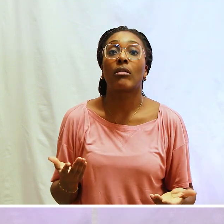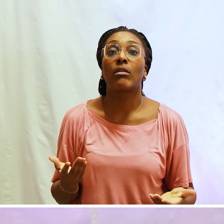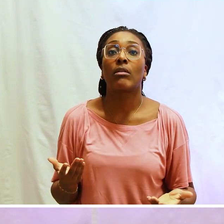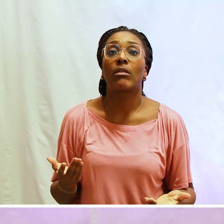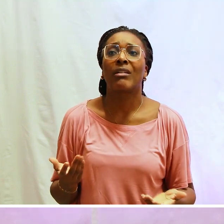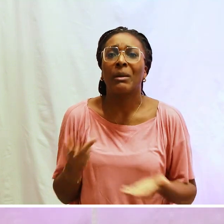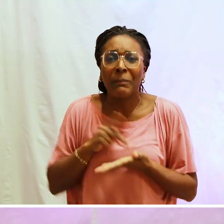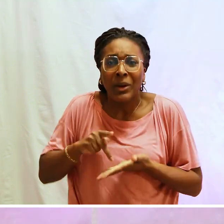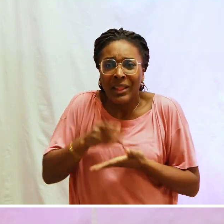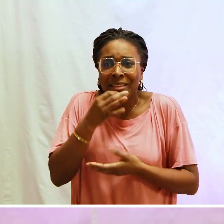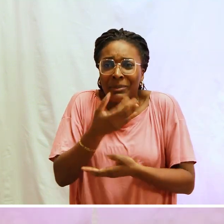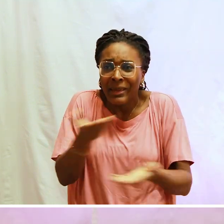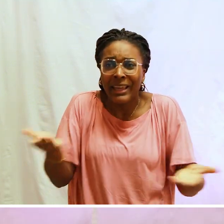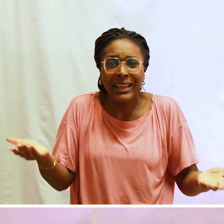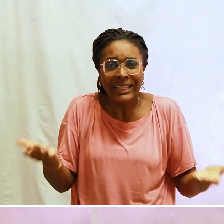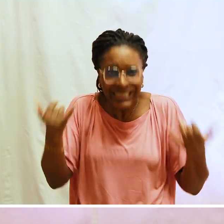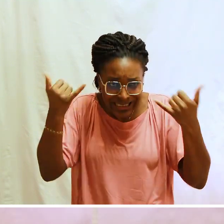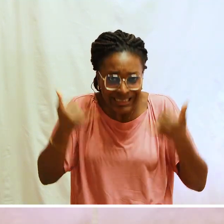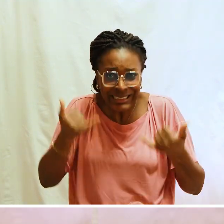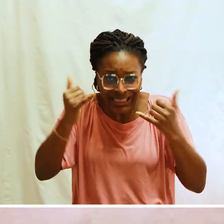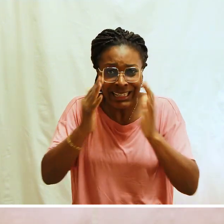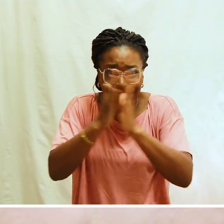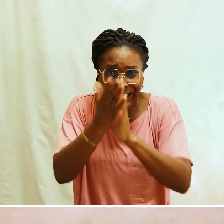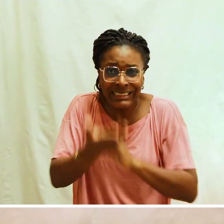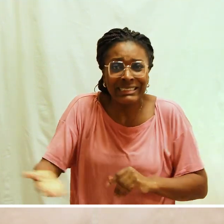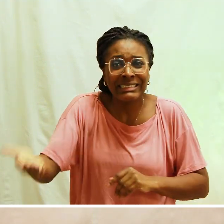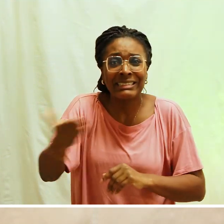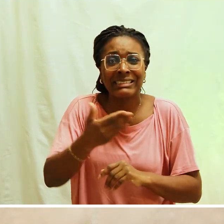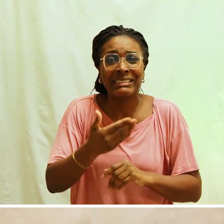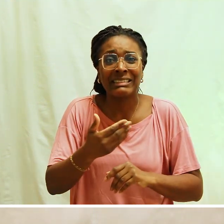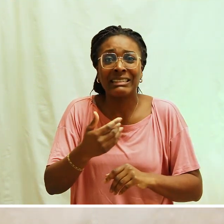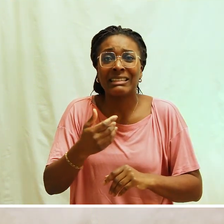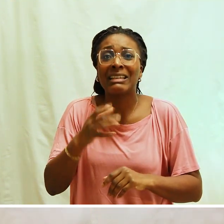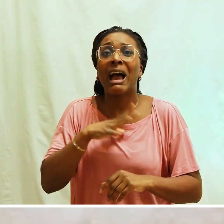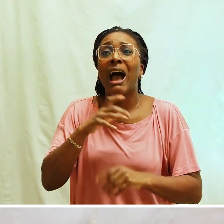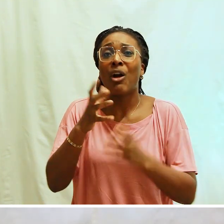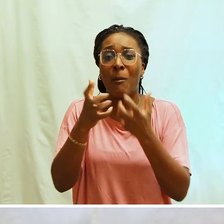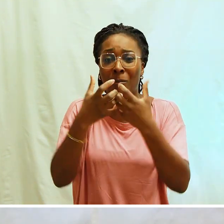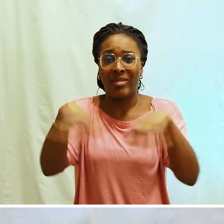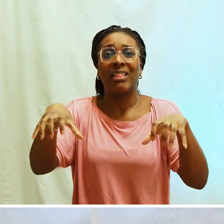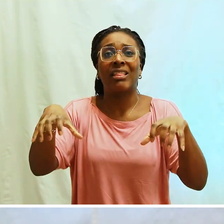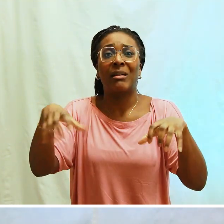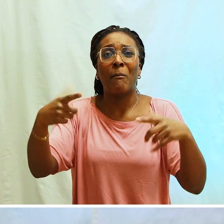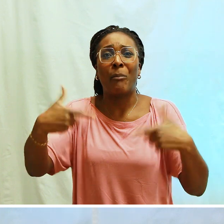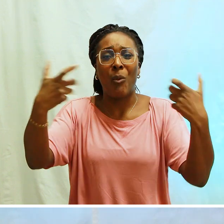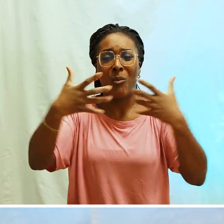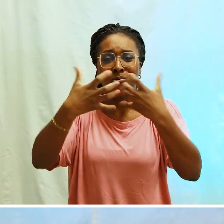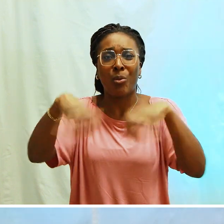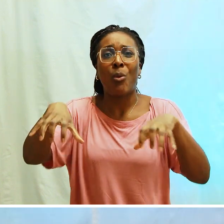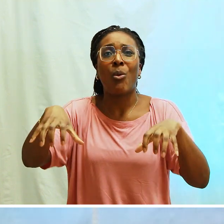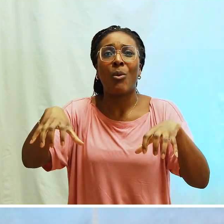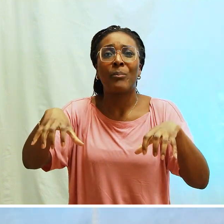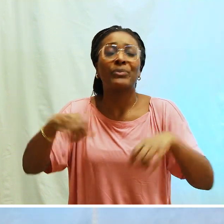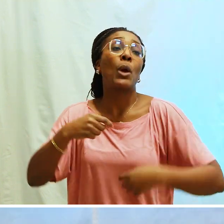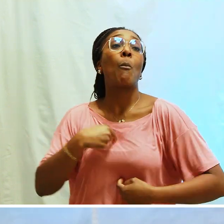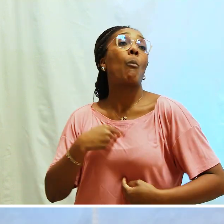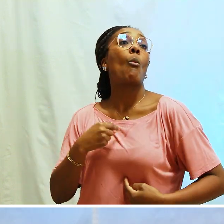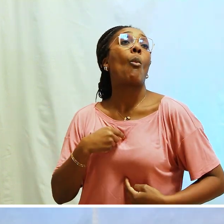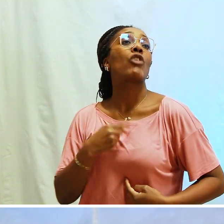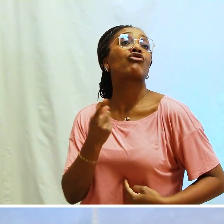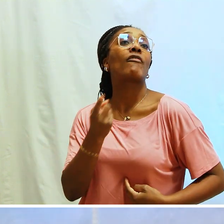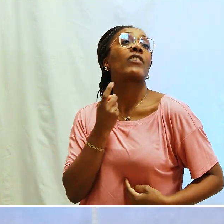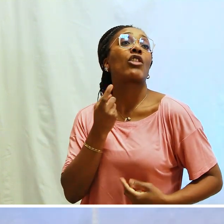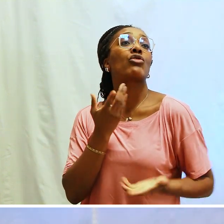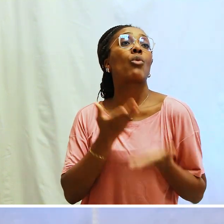compte qu'au milieu de l'assemblée, les uns prennent parti pour l'un et pour l'autre, et vous dites avec vos mots, moi je suis